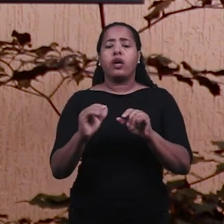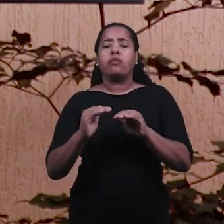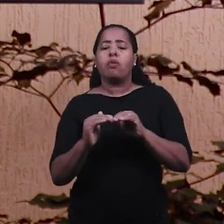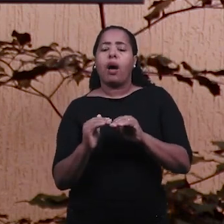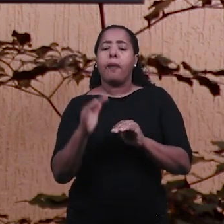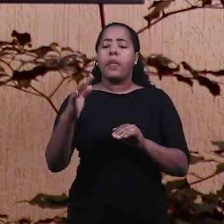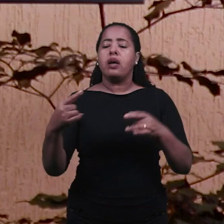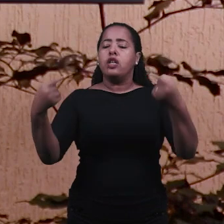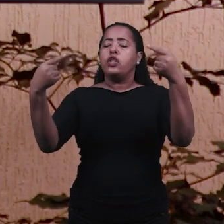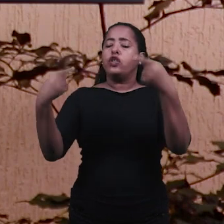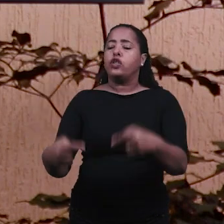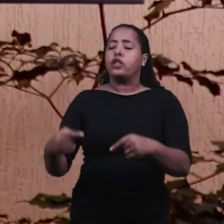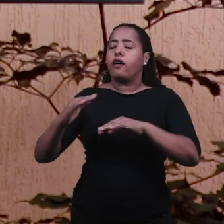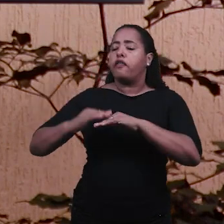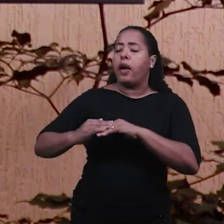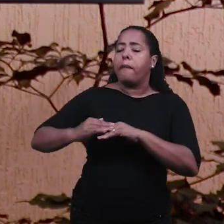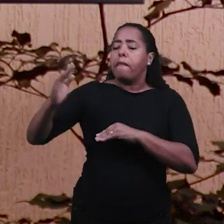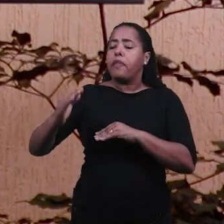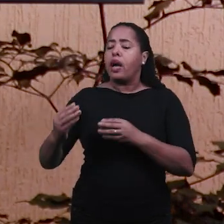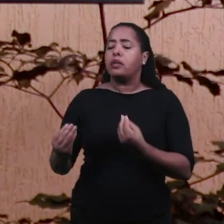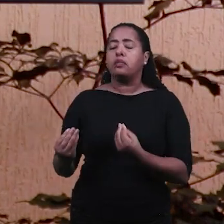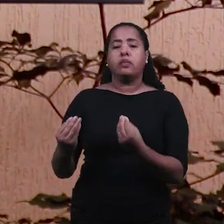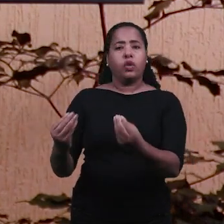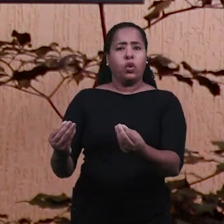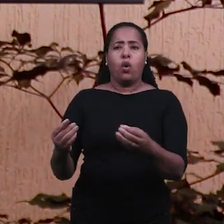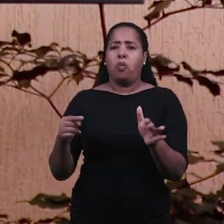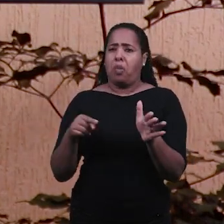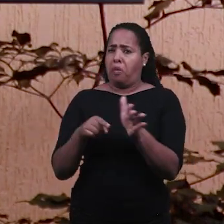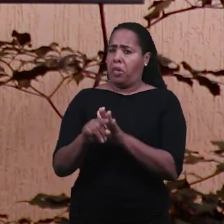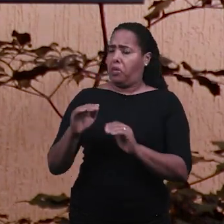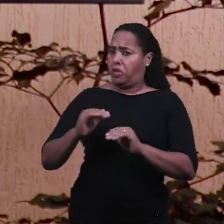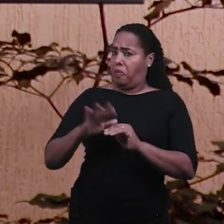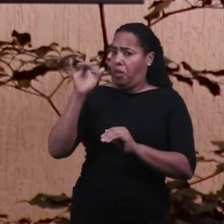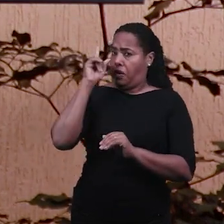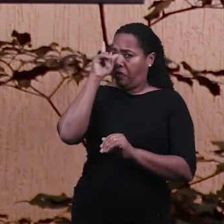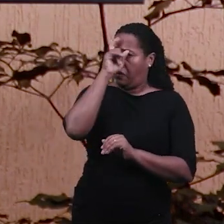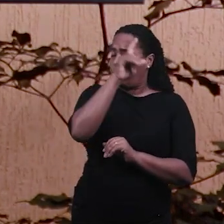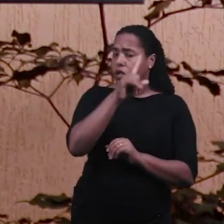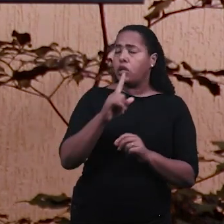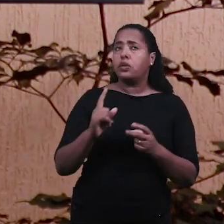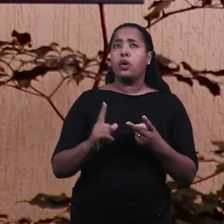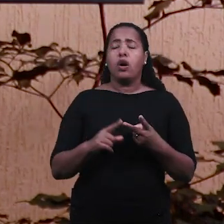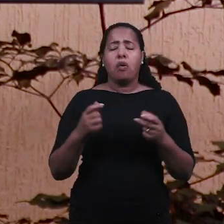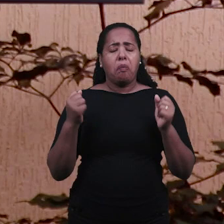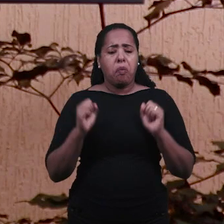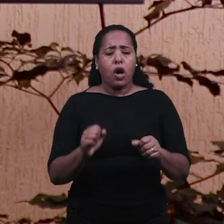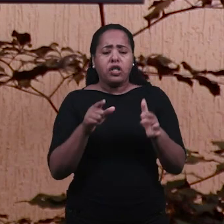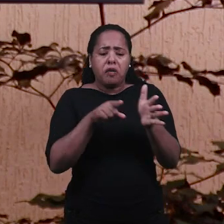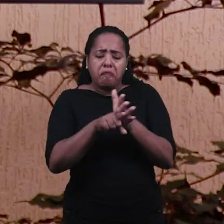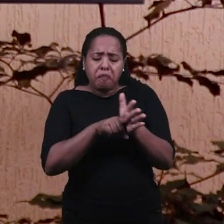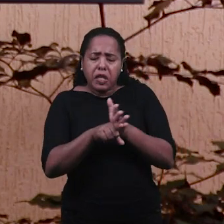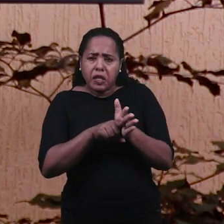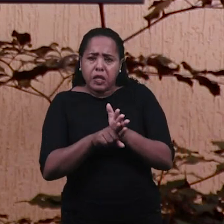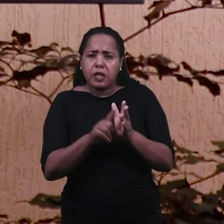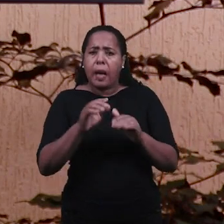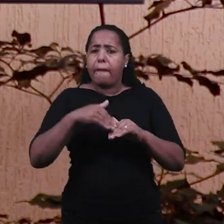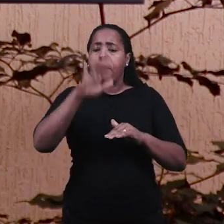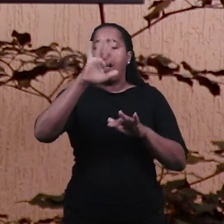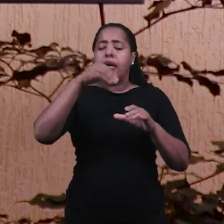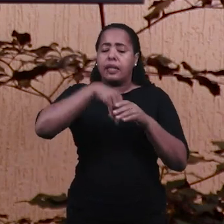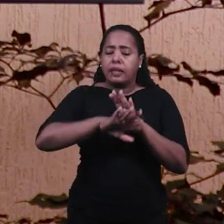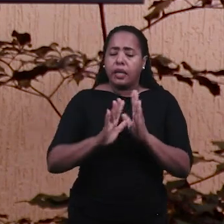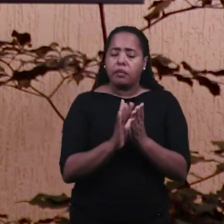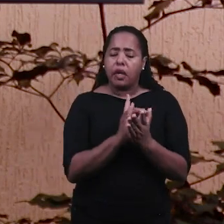en plus, un défi plus grand à cet enfant, une question plus difficile. Je peux demander qu'elle fasse une recherche plus approfondie dans la